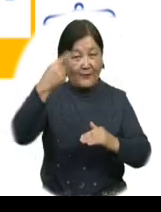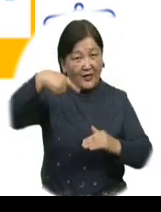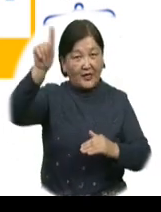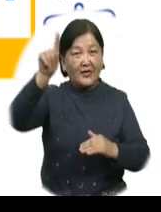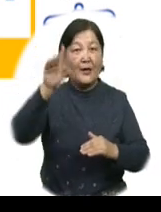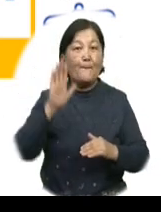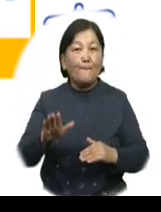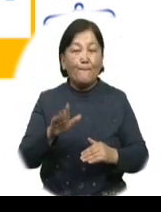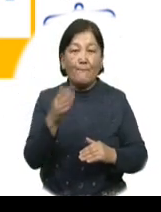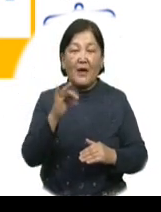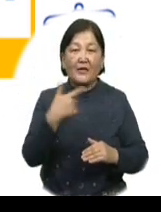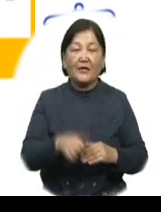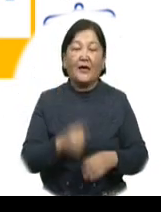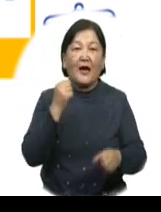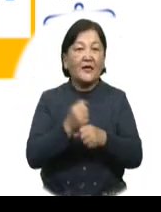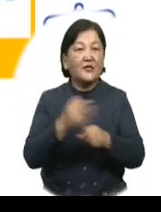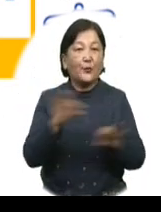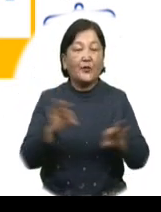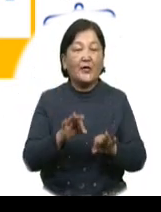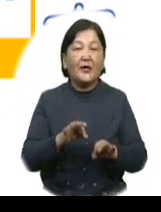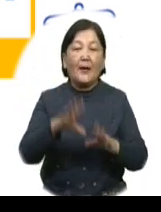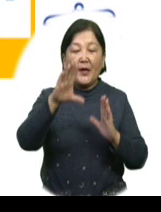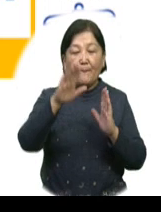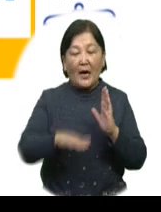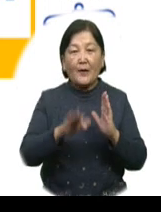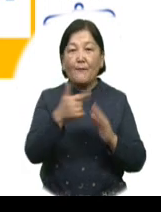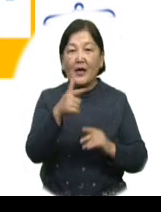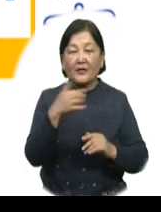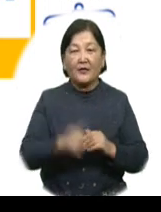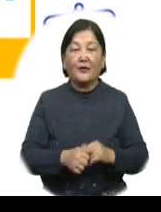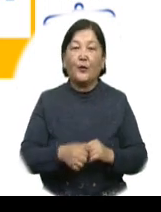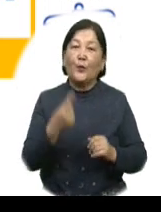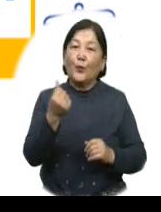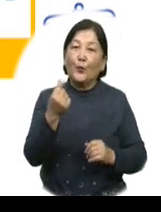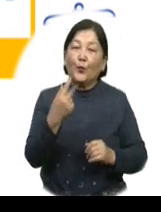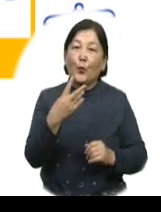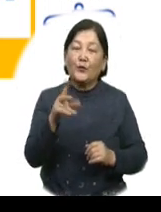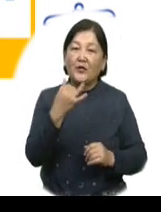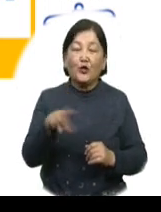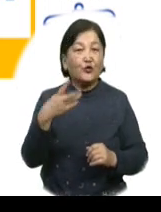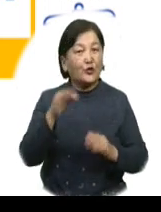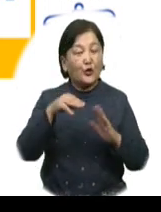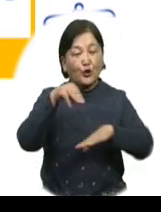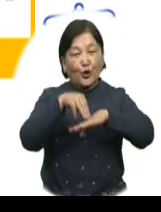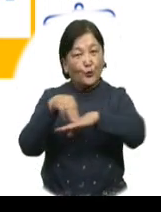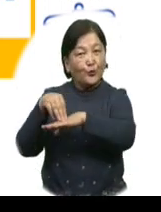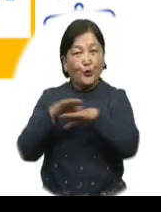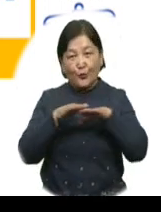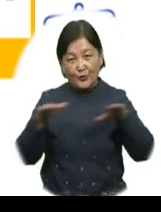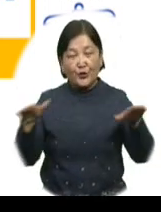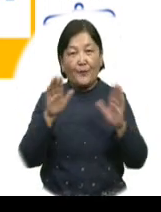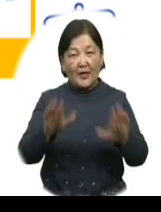байлгах. За хоёрдугаарт нь ажилгүйдлийг хамгийн бага байлгах. За үнийн өсөлт тогтвортой төвшөнд байлгах.